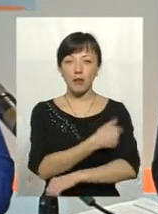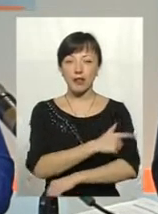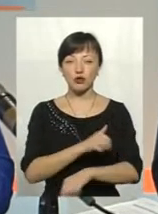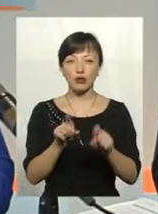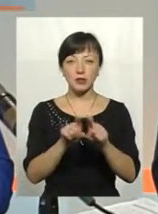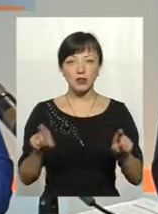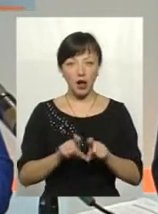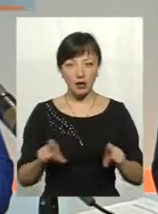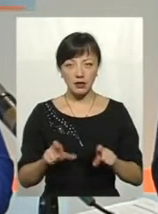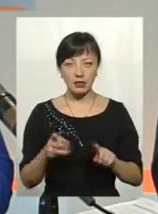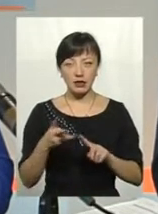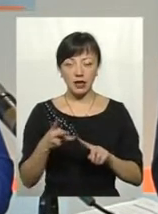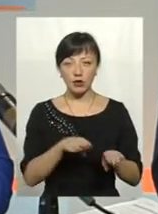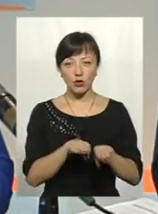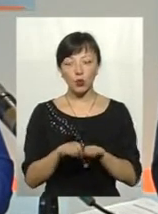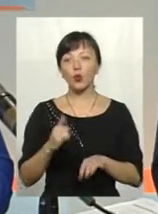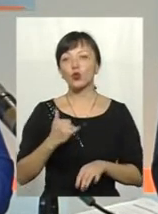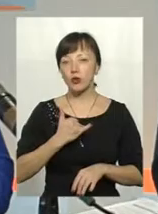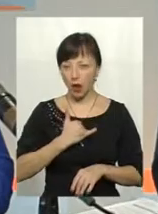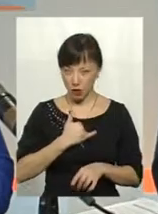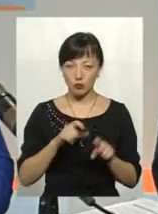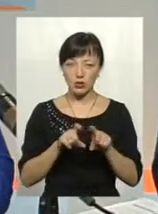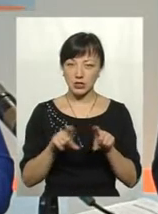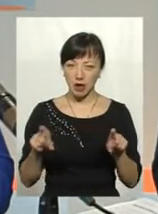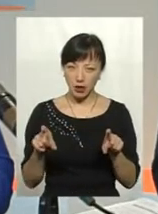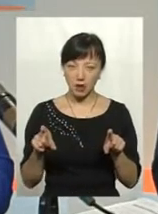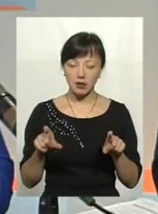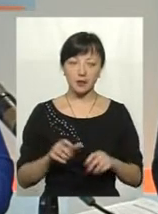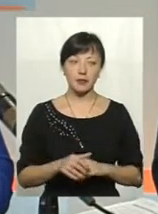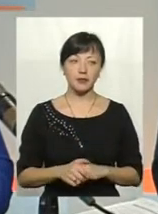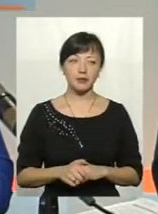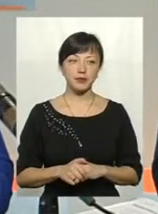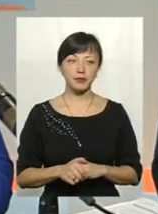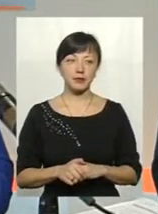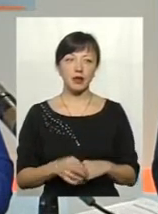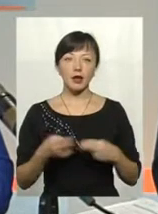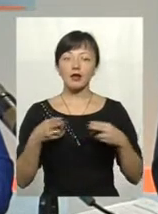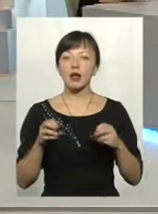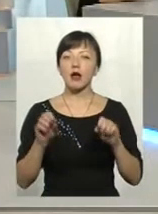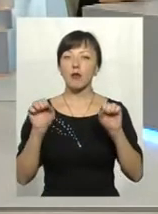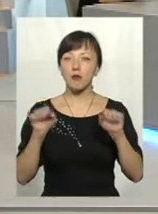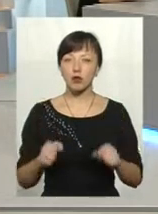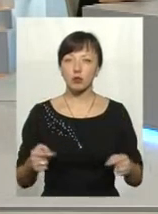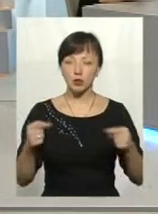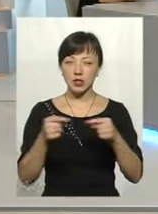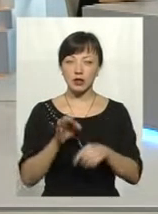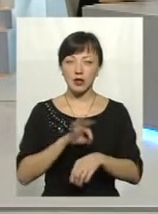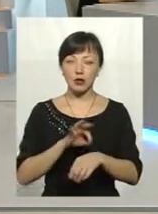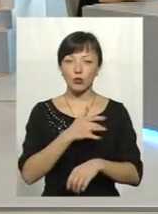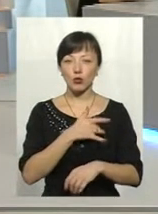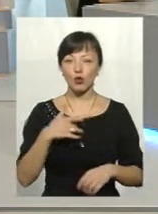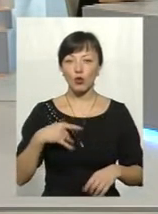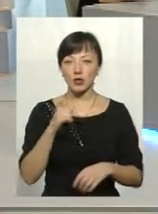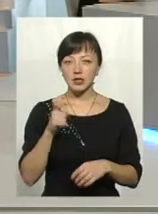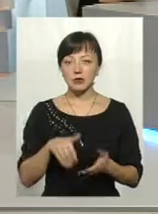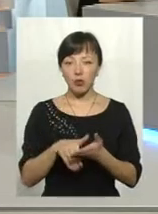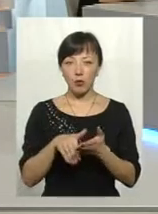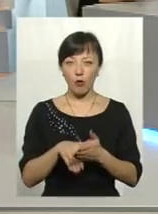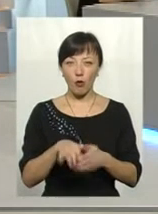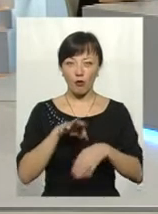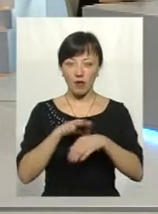закладах третього рівня, зокрема у нашому закладі, де можна поставити діагноз туберкульозу за допомогою